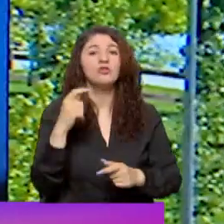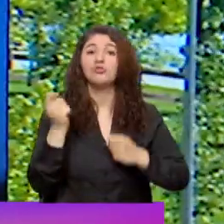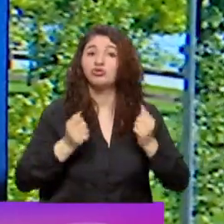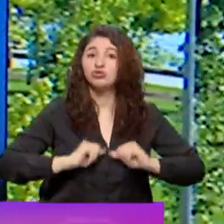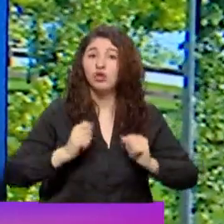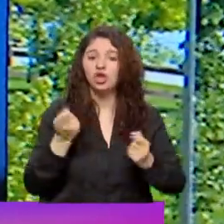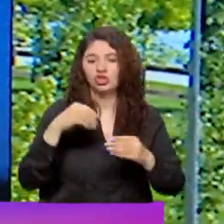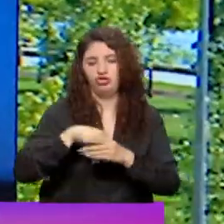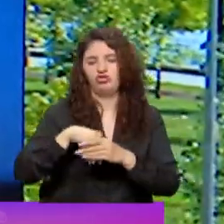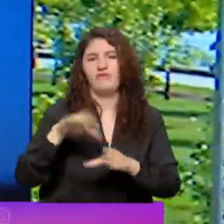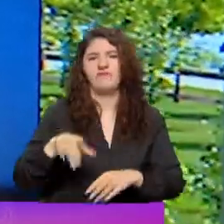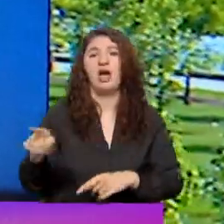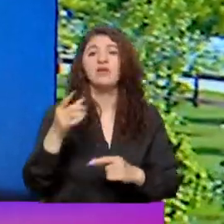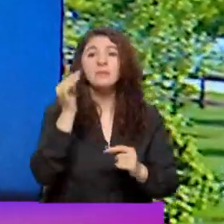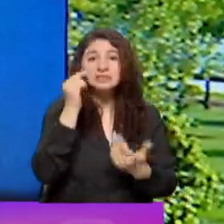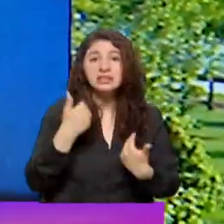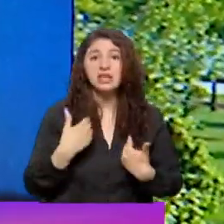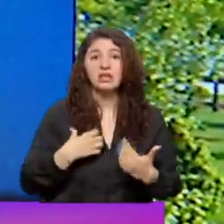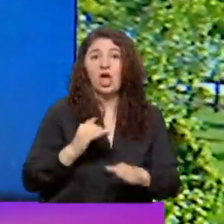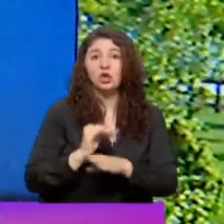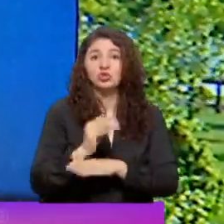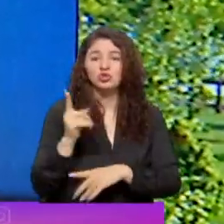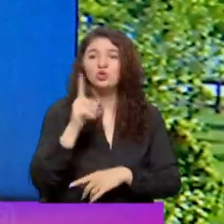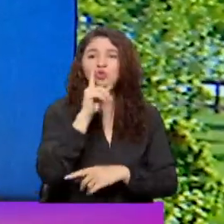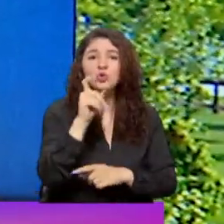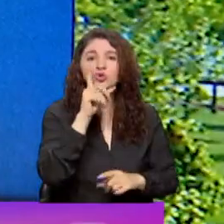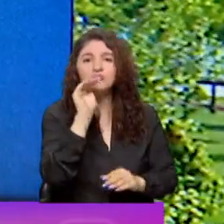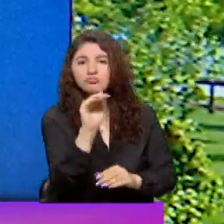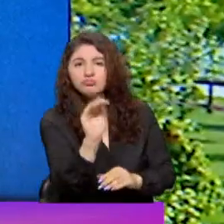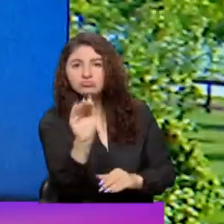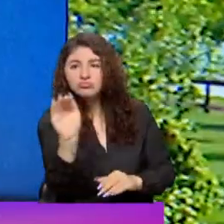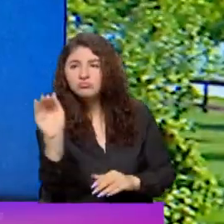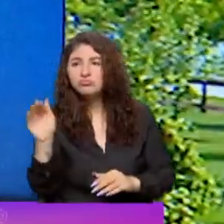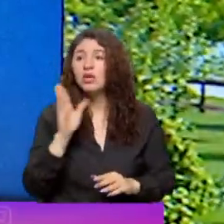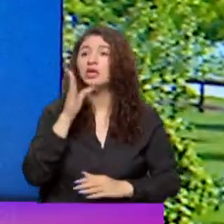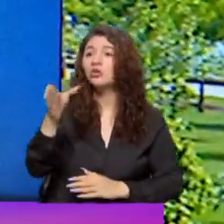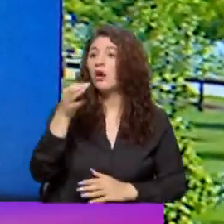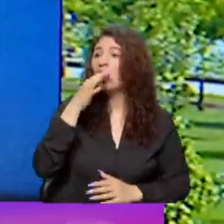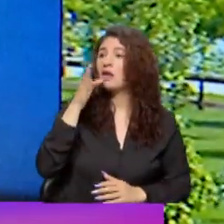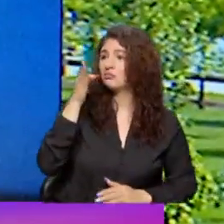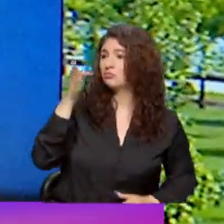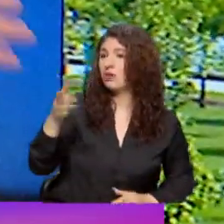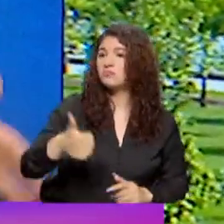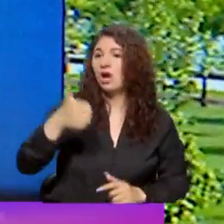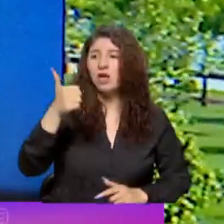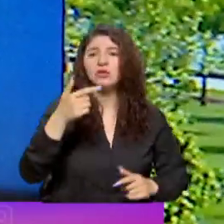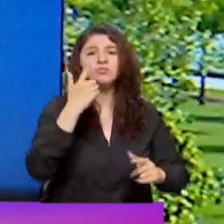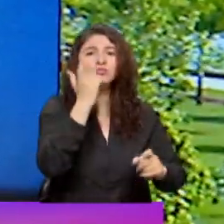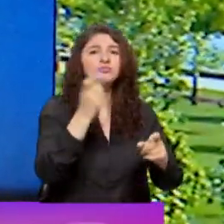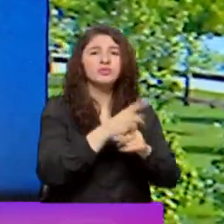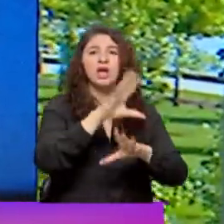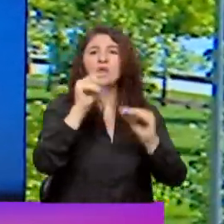çalışıyor işin içinde bizzat yaşıyor soruyor sorguluyor gidiyor Ankara bakanlar bürokratlar